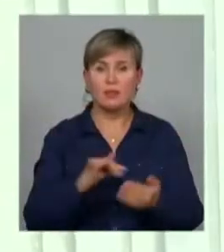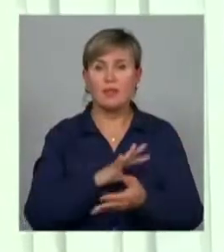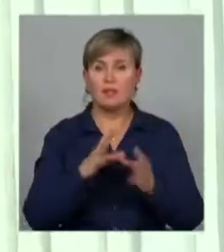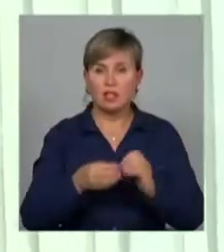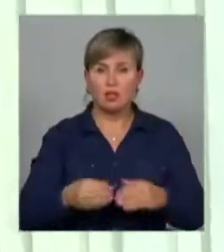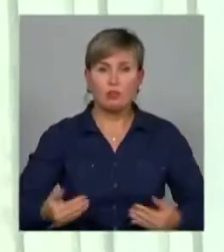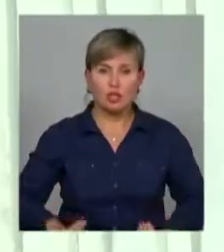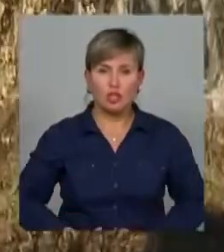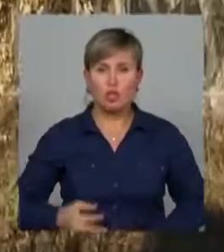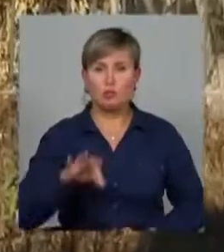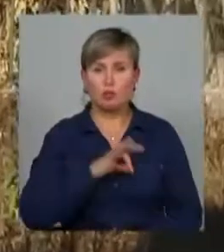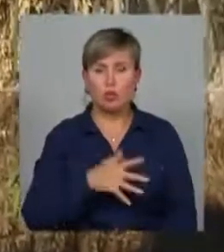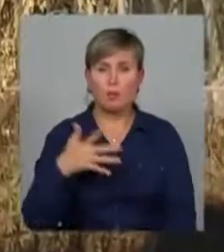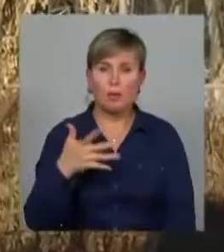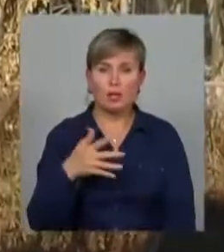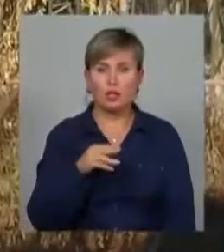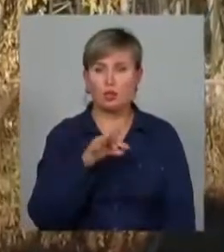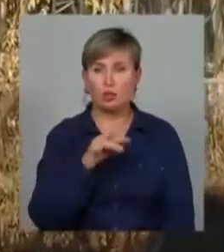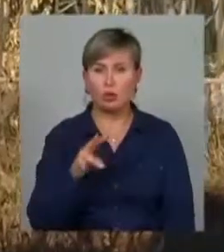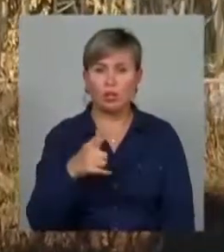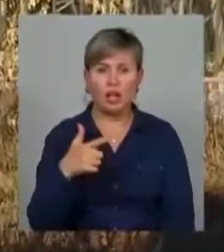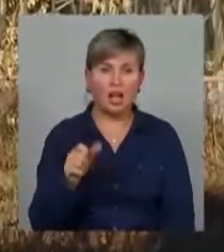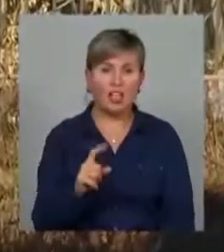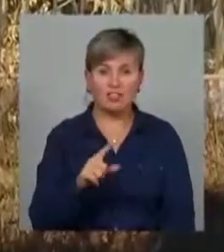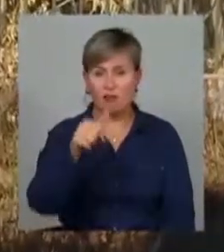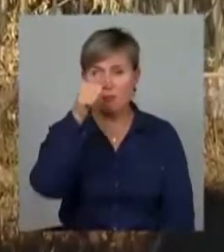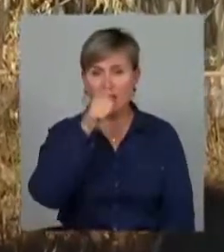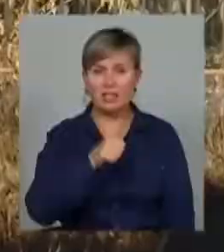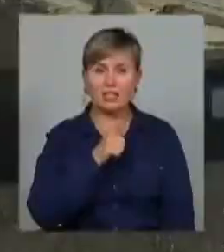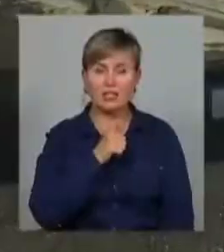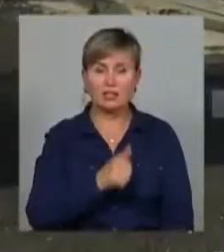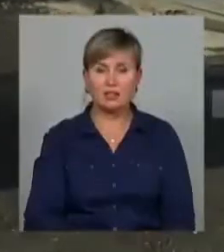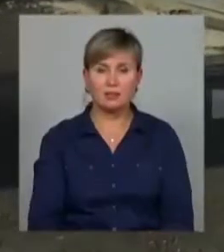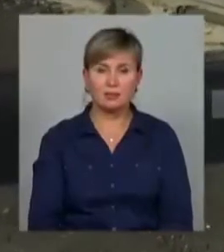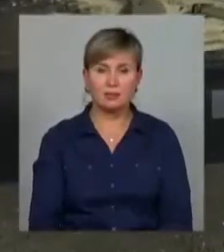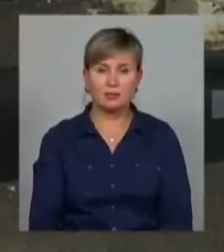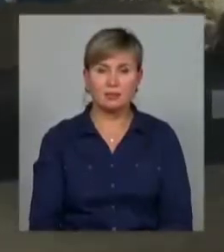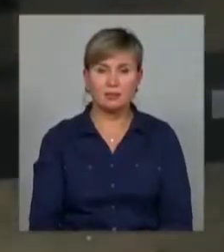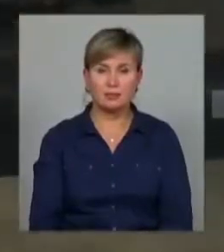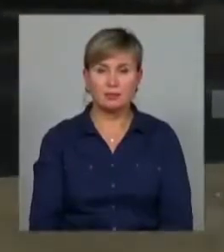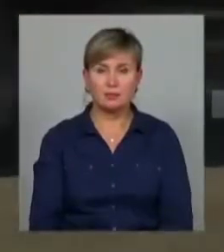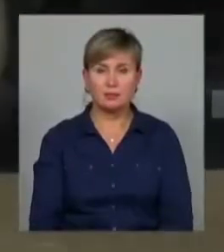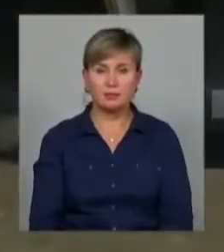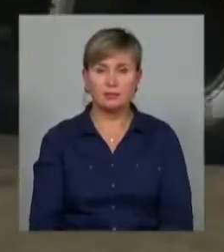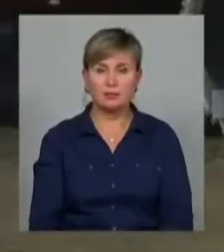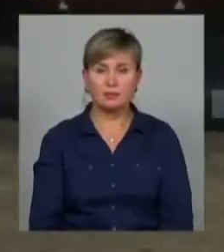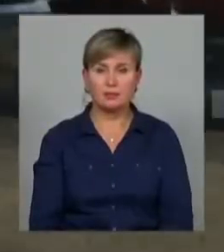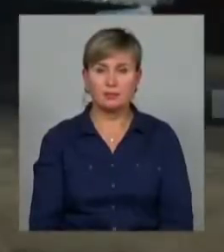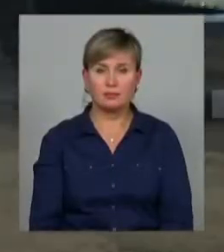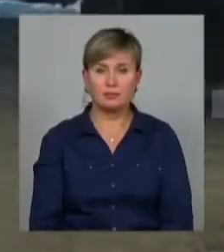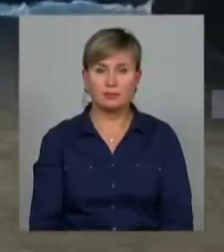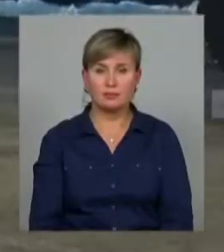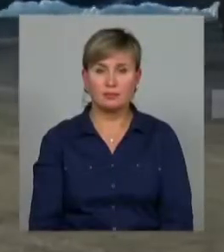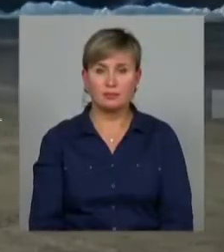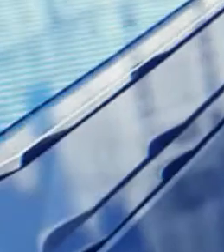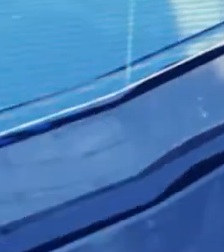жители используют 5000 тонн газа в месяц. Рамина Мирзалимова, Алина Нуртазина, телеканал Алматы, Североказахстанская область.